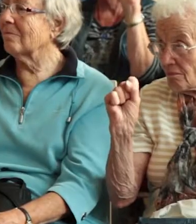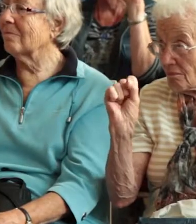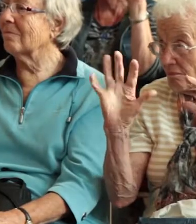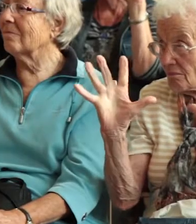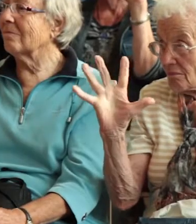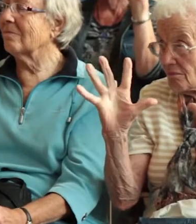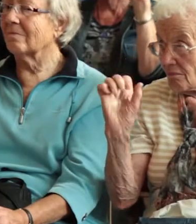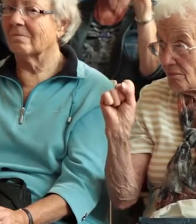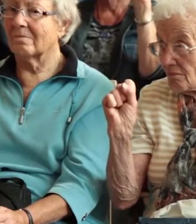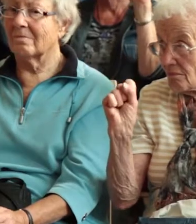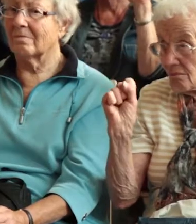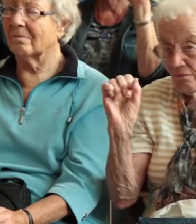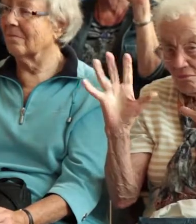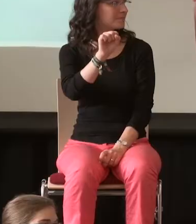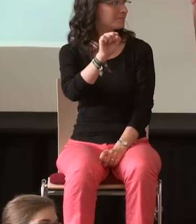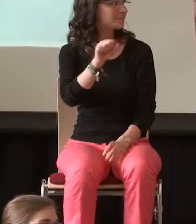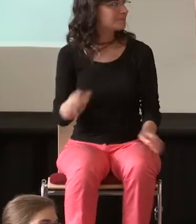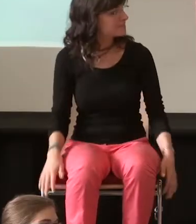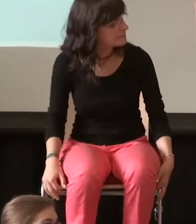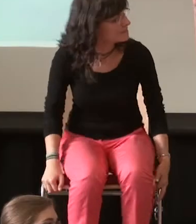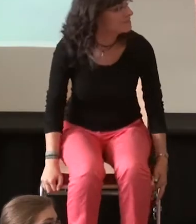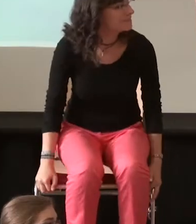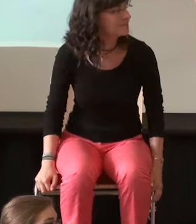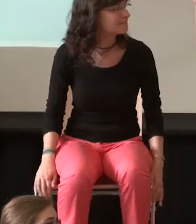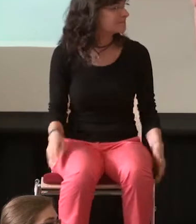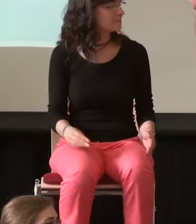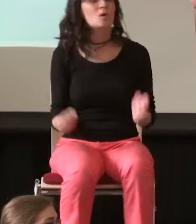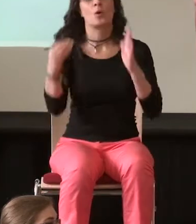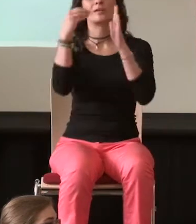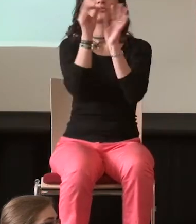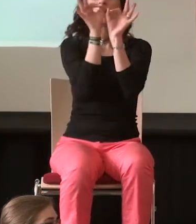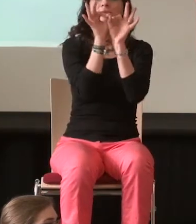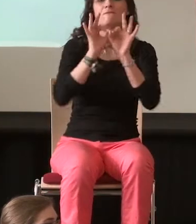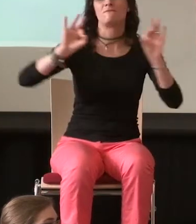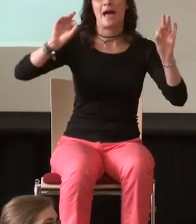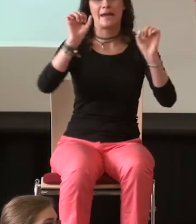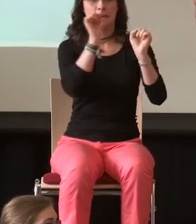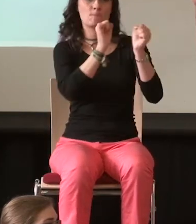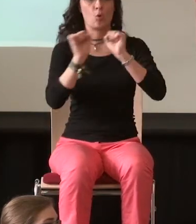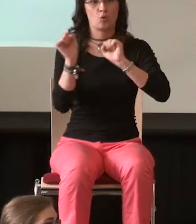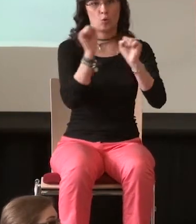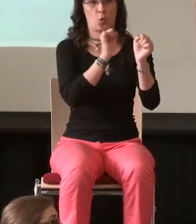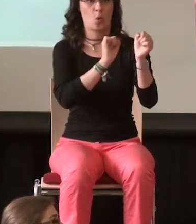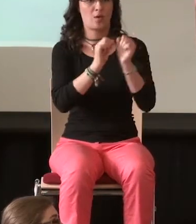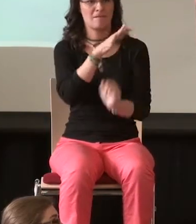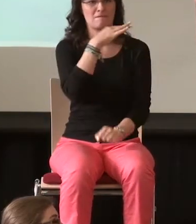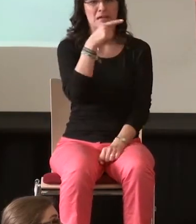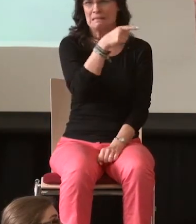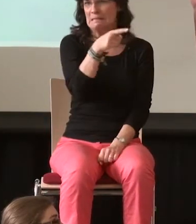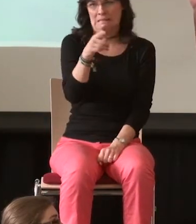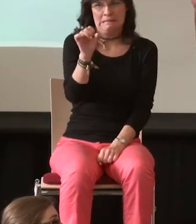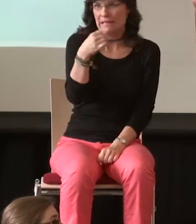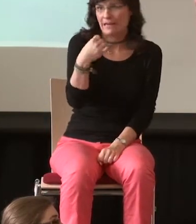und jetzt noch wichtiger die Feinmotorik, bei vielen Patienten ist die sehr gestört,